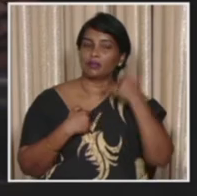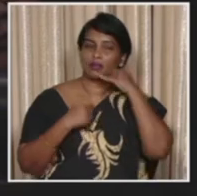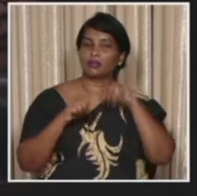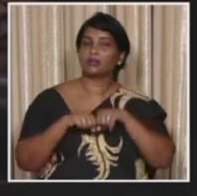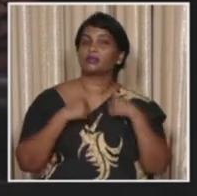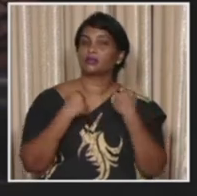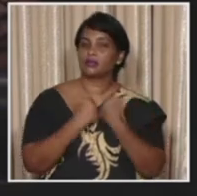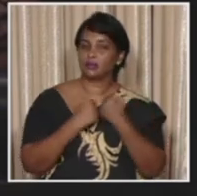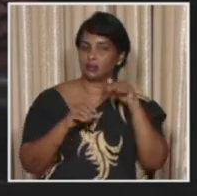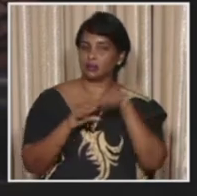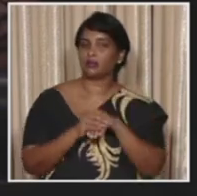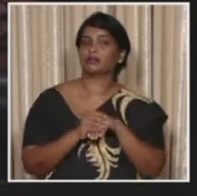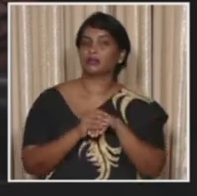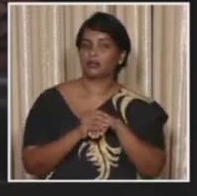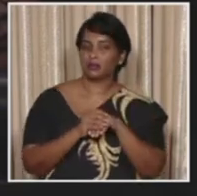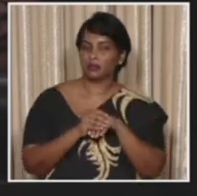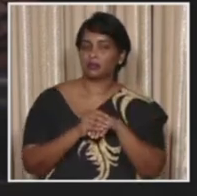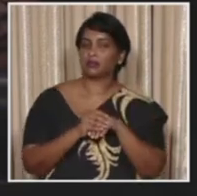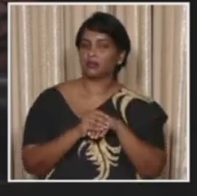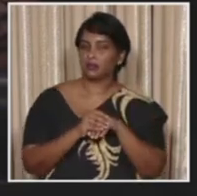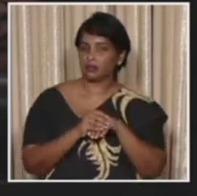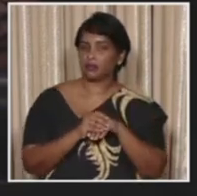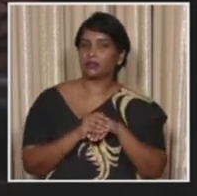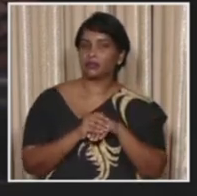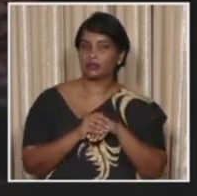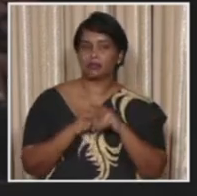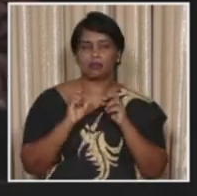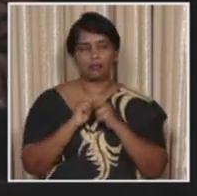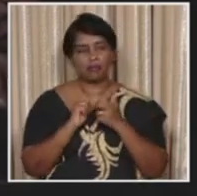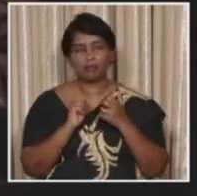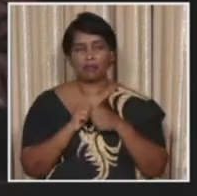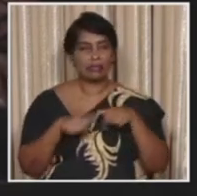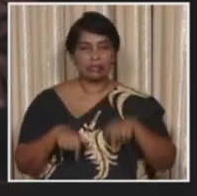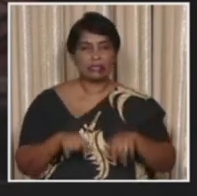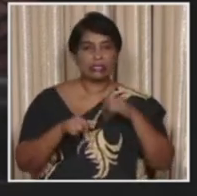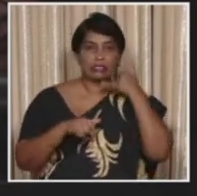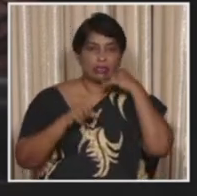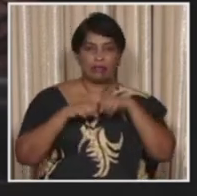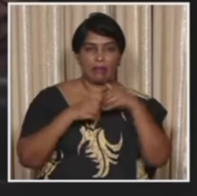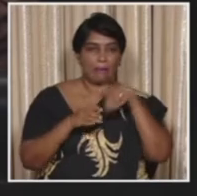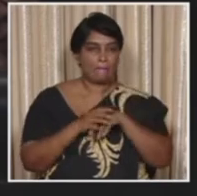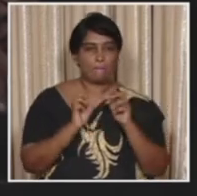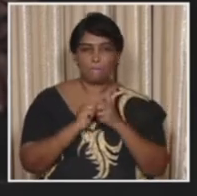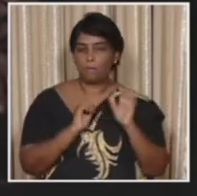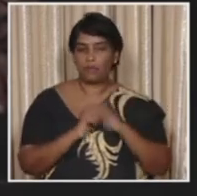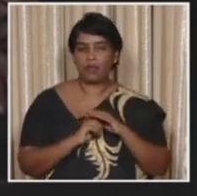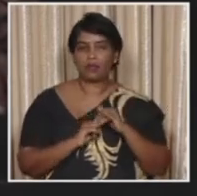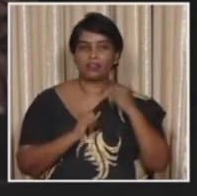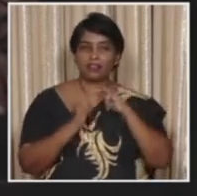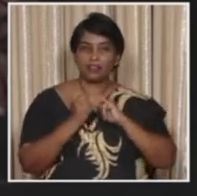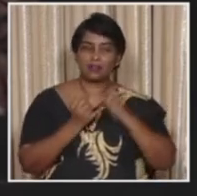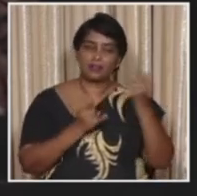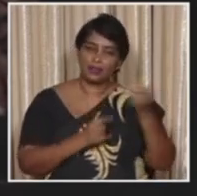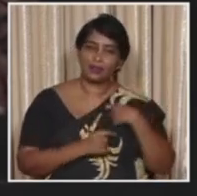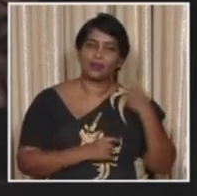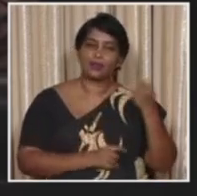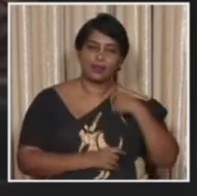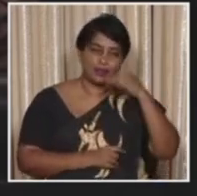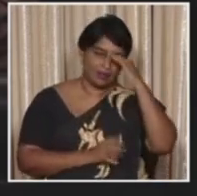තුල තිබෙන අඩත්තේටම පීඩන නිසා නෙමෙයි මේ තීන්දුව උදේක්ව ගන්නෙ එතුමා උදේ ඉඳන් මල්ලංගට ඇවිල්ලා කිව්වා ගරු